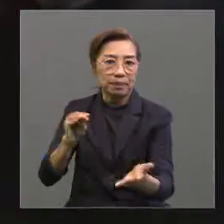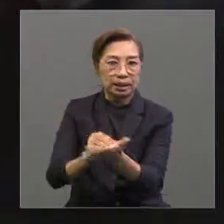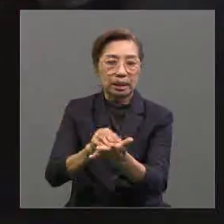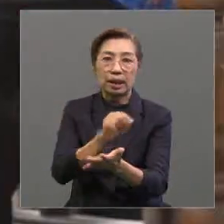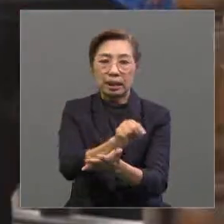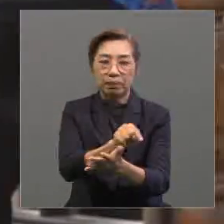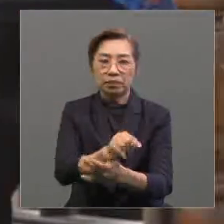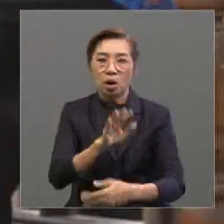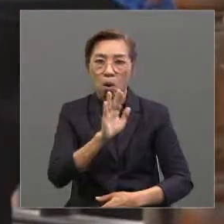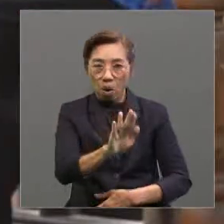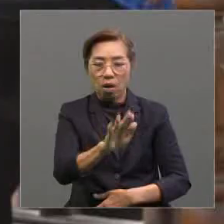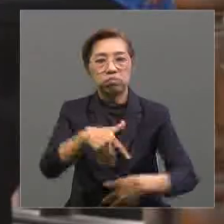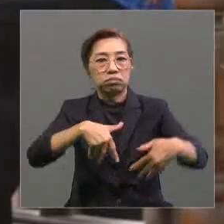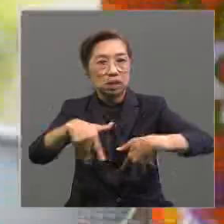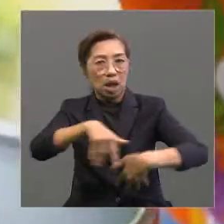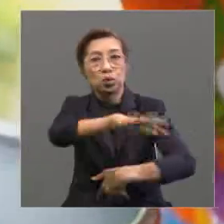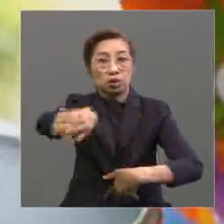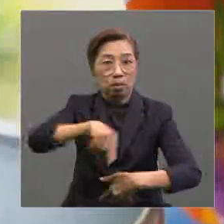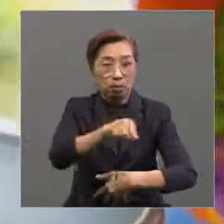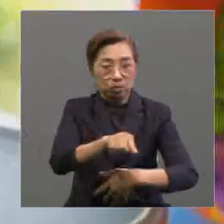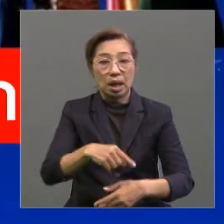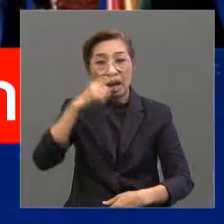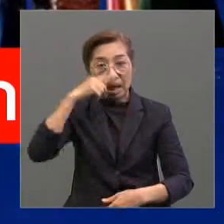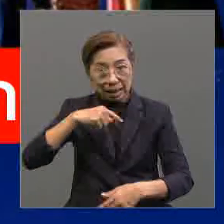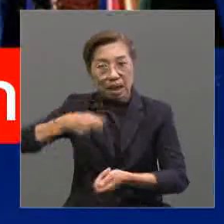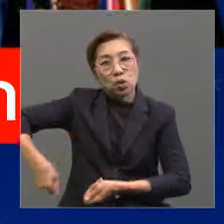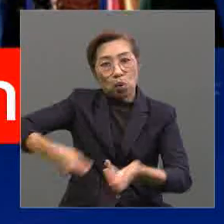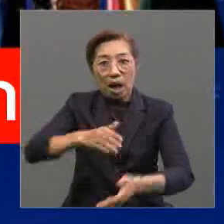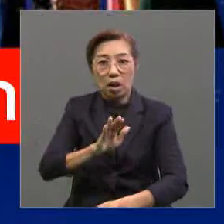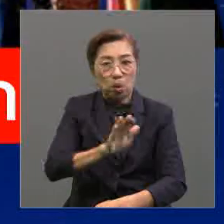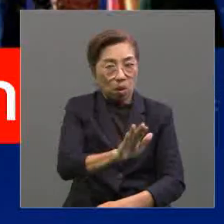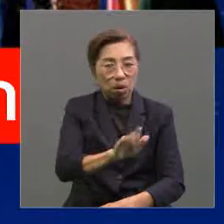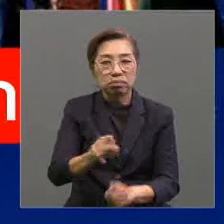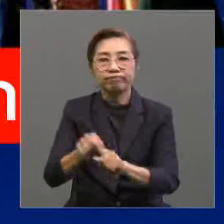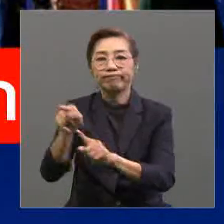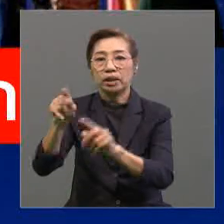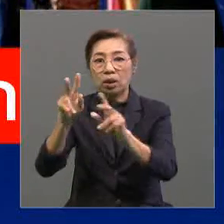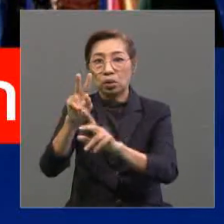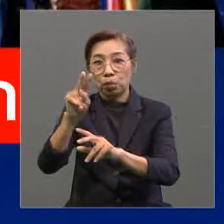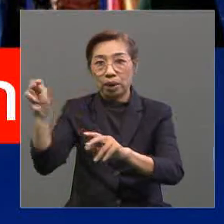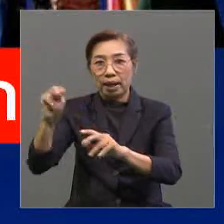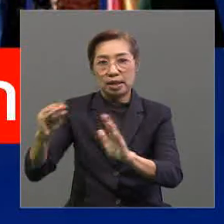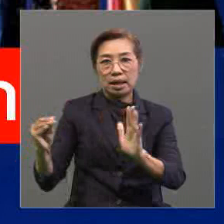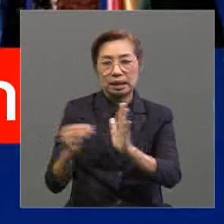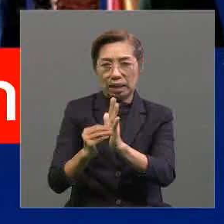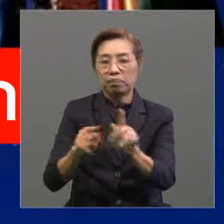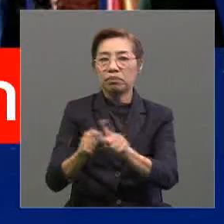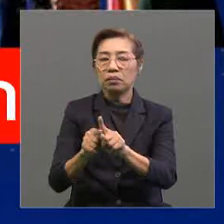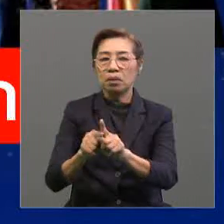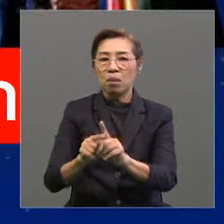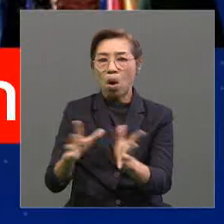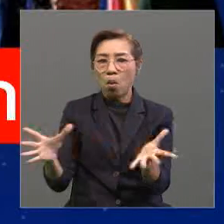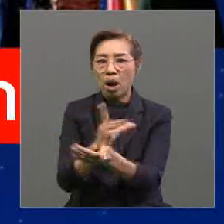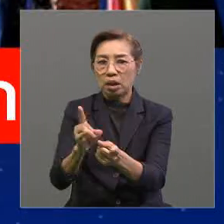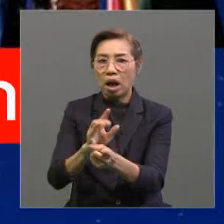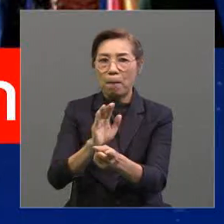จับต้องไม่ได้ของมนุษยชาติสงกรานต์ในประเทศไทยครับถือเป็นรายการในบัญชีตัวแทนมรดกภูมิปัญญาทางวัฒนธรรม